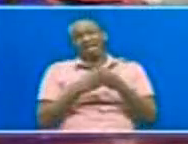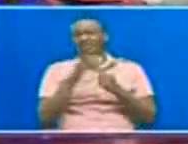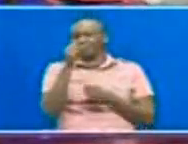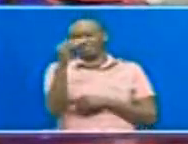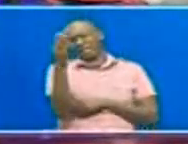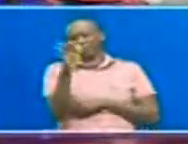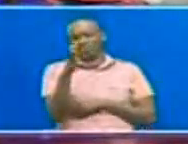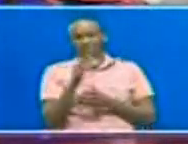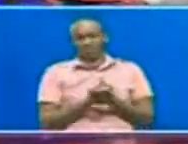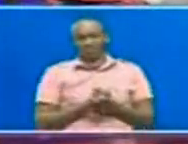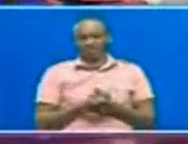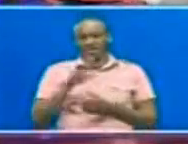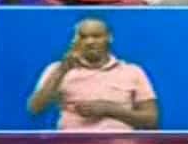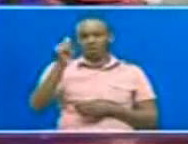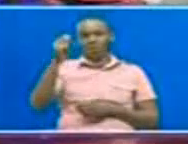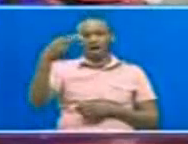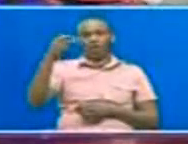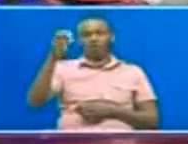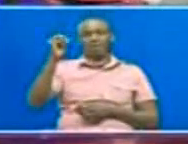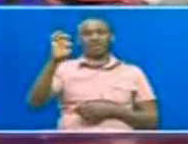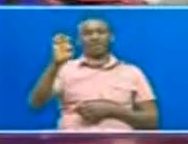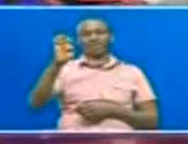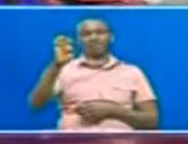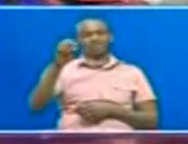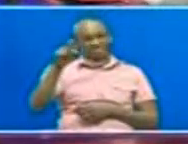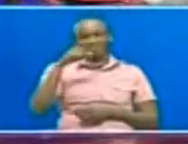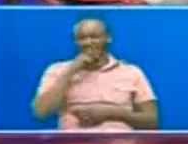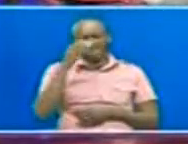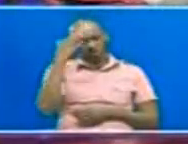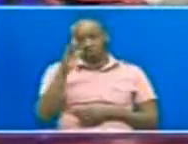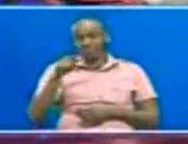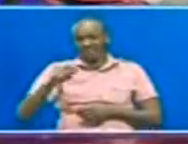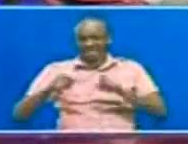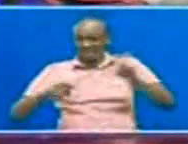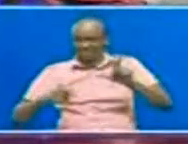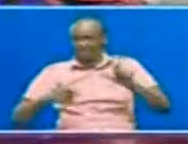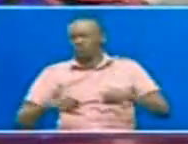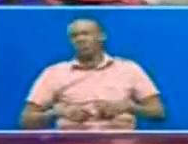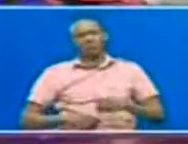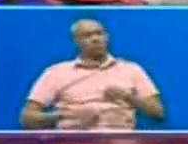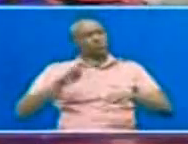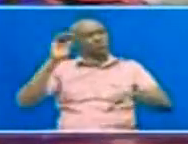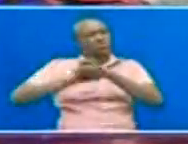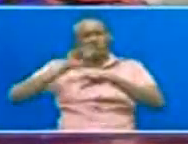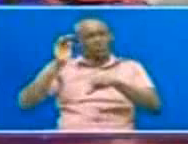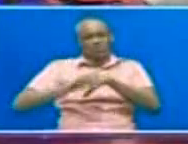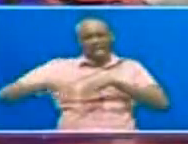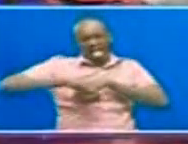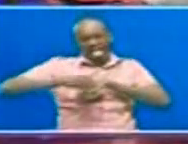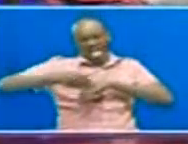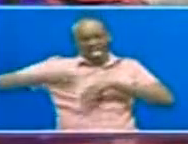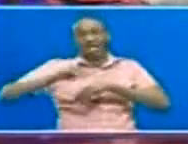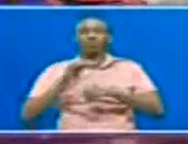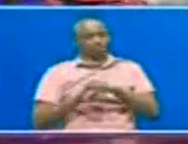1950s. Wahome. Wahome. Left wing. Wazuri, wachezaji wazuri. Yeah. Charles